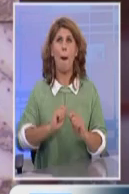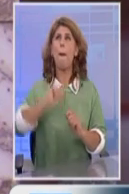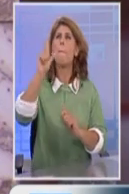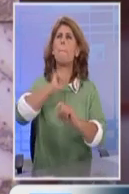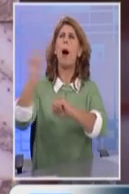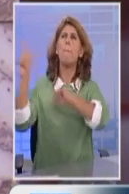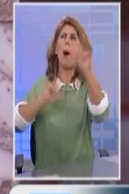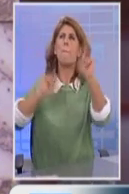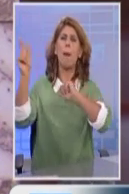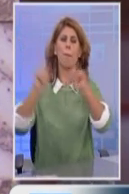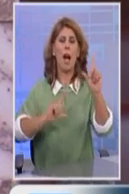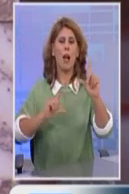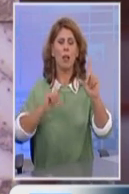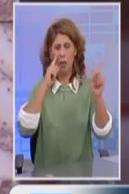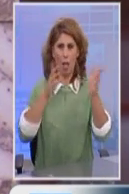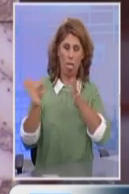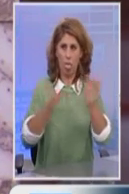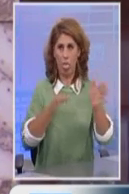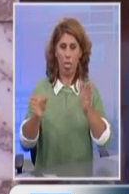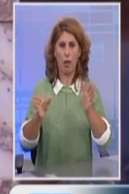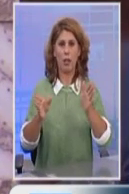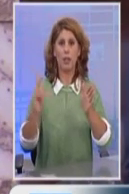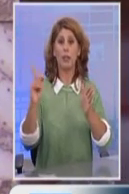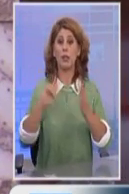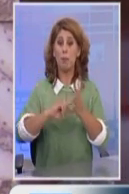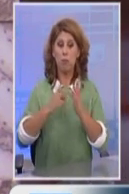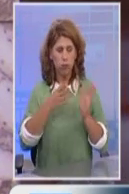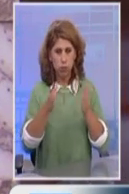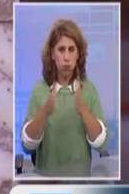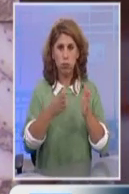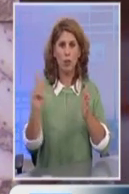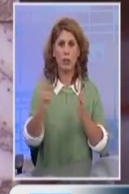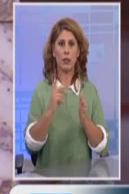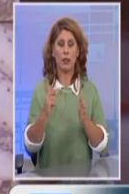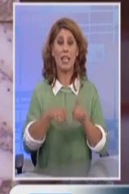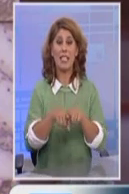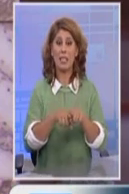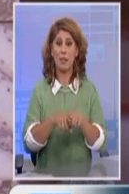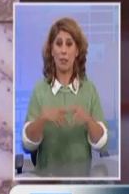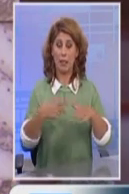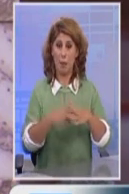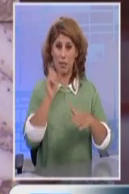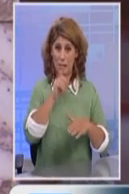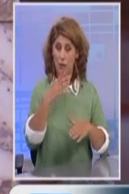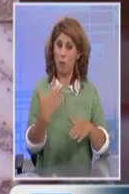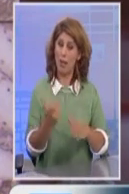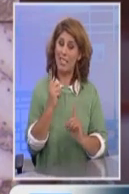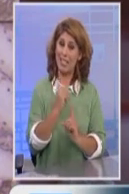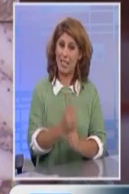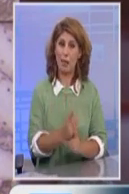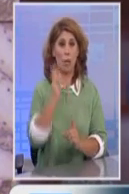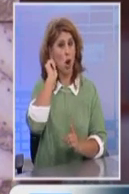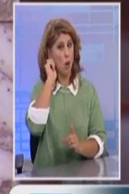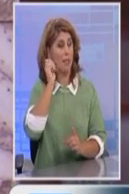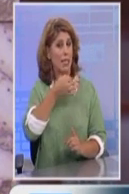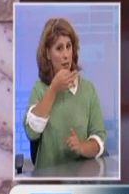της κοινωνίας. Εξηγούμε συνεπώς. Σε σχέση με την Τράπεζα Αττικής, που έγινε συγκεκριμένη